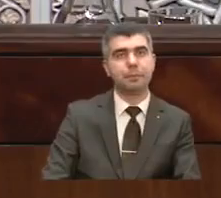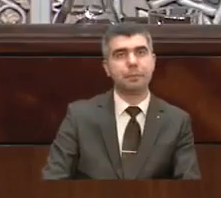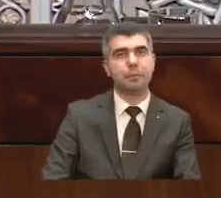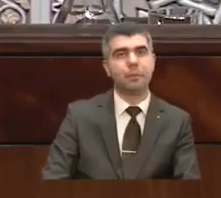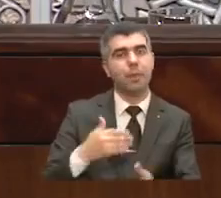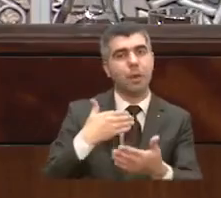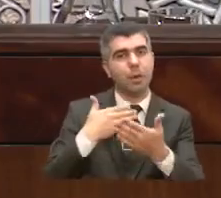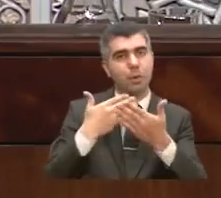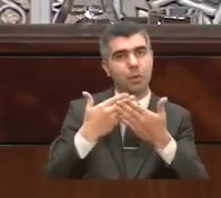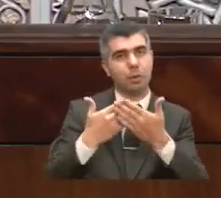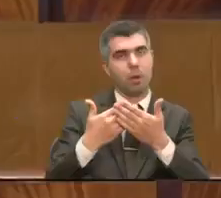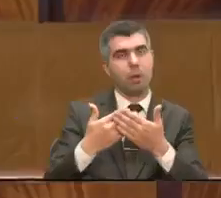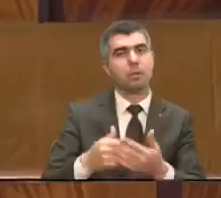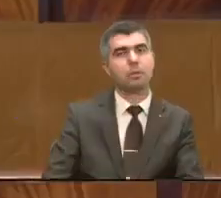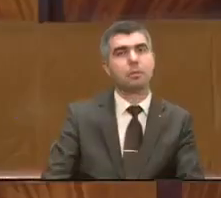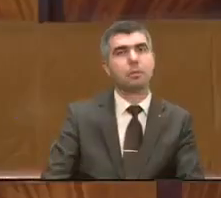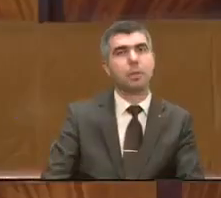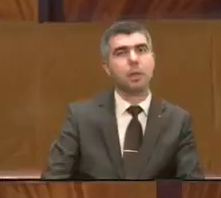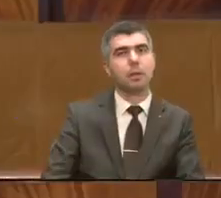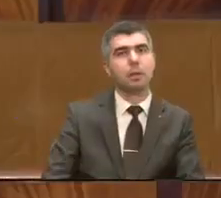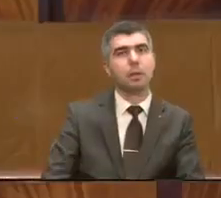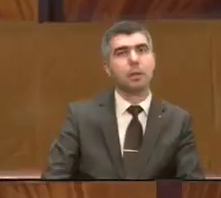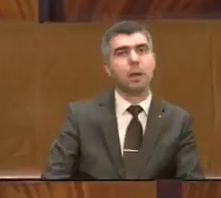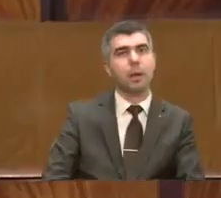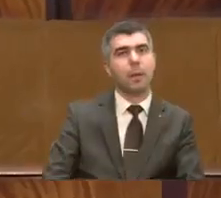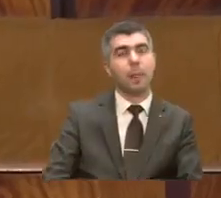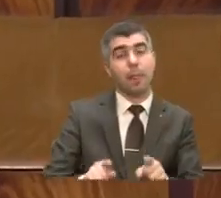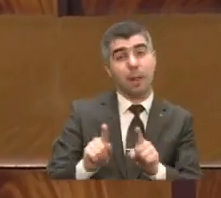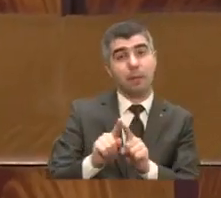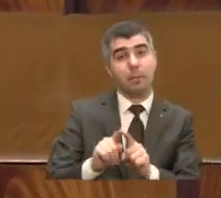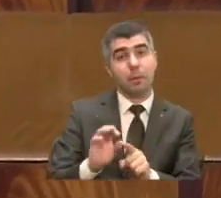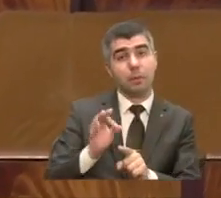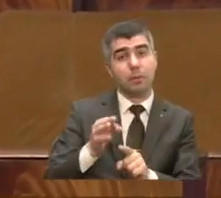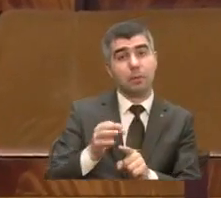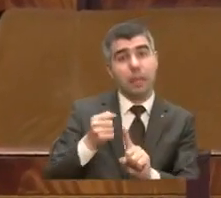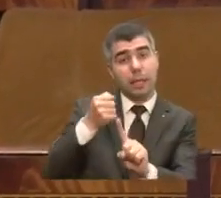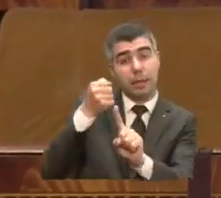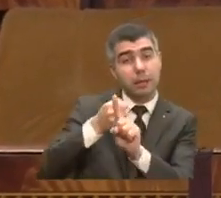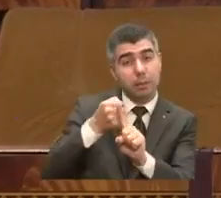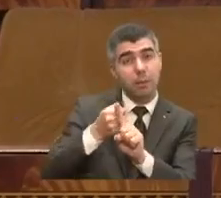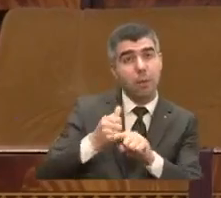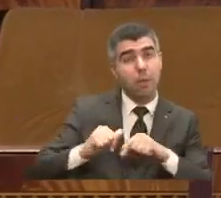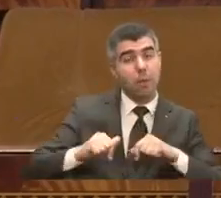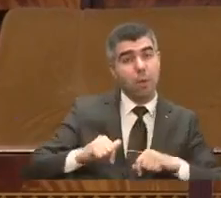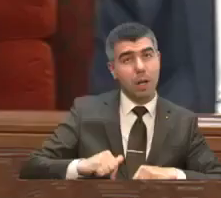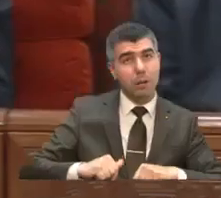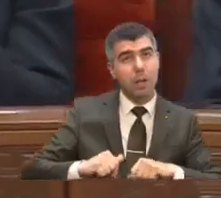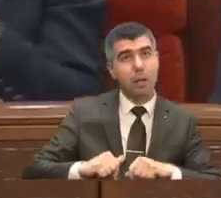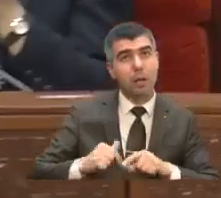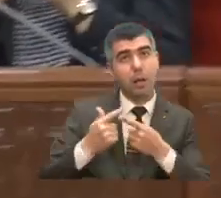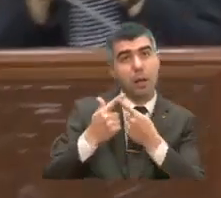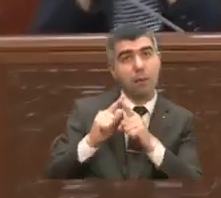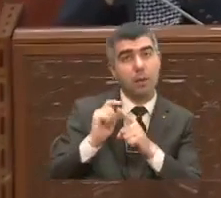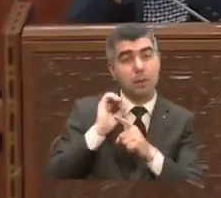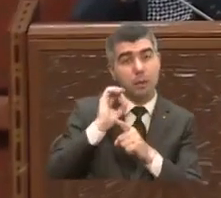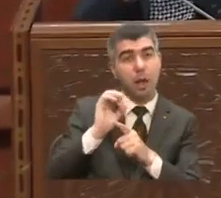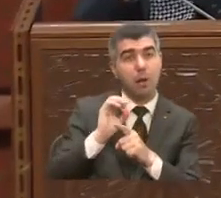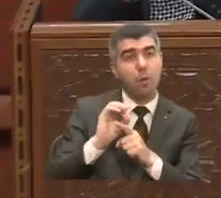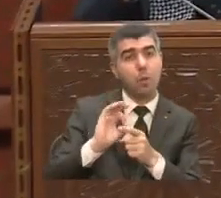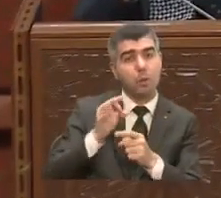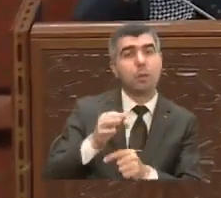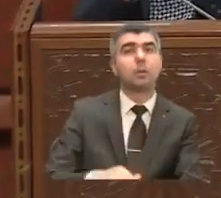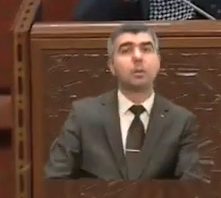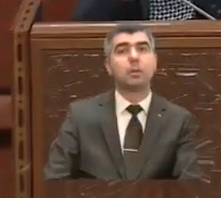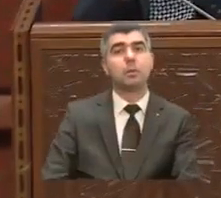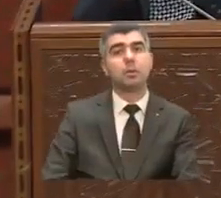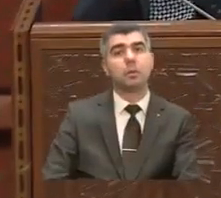شكرا السيد كاتب الدولة. هو في الحقيقة عمل جبار اللي كتقوم به كتابة الدولة في هذا المجال،